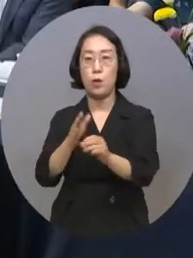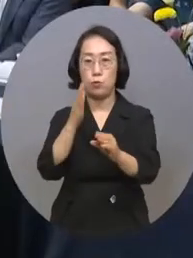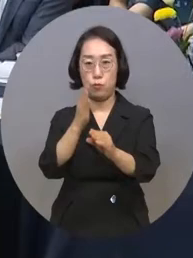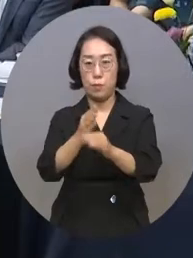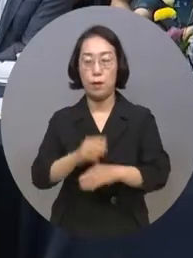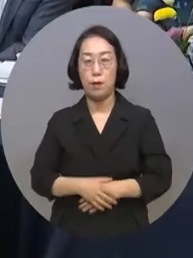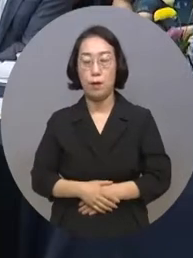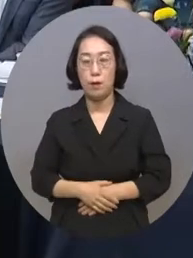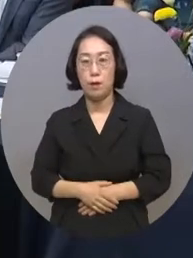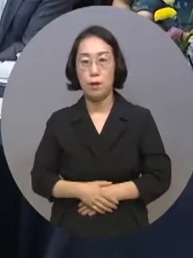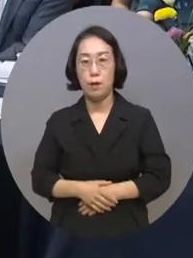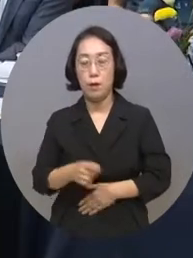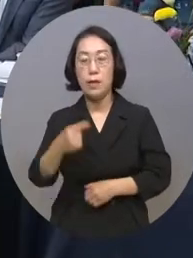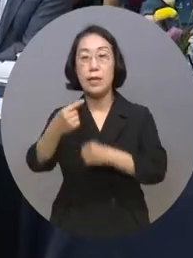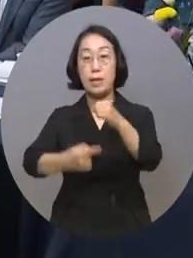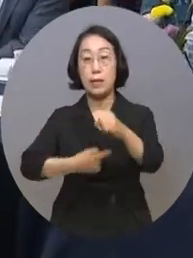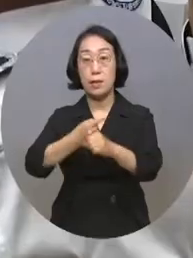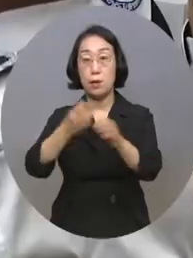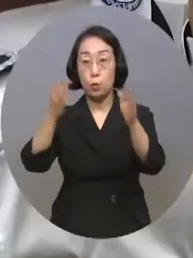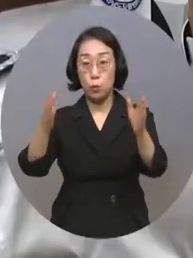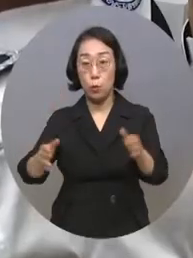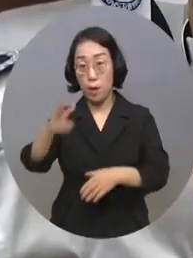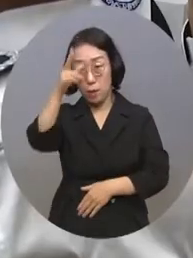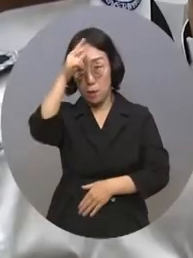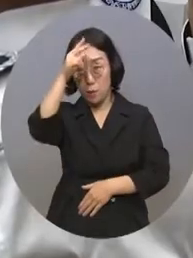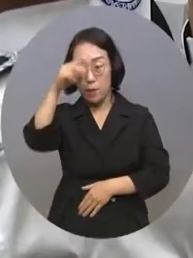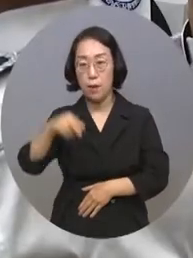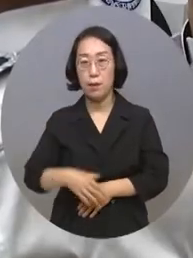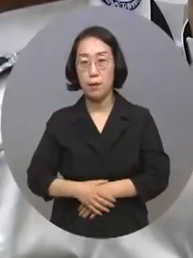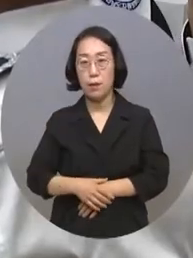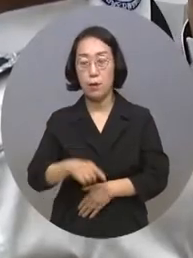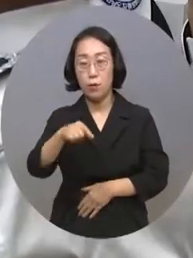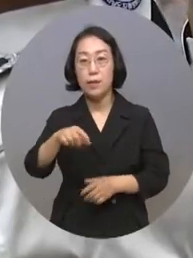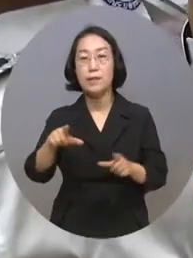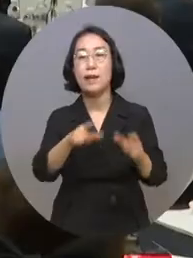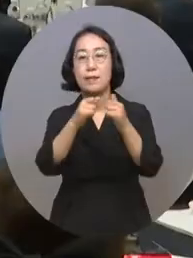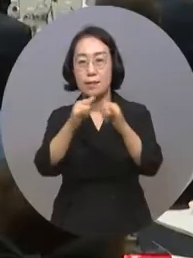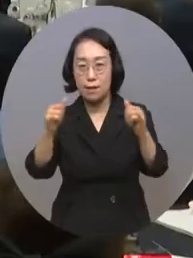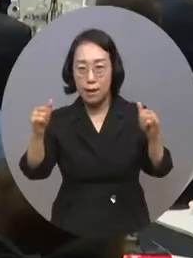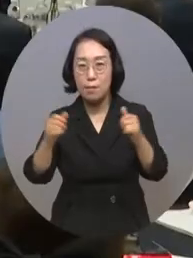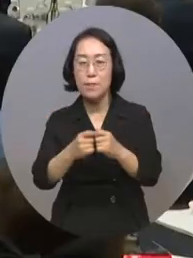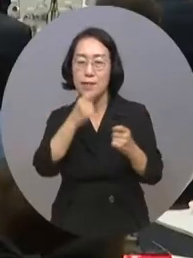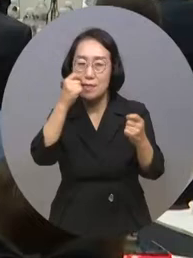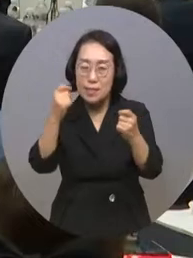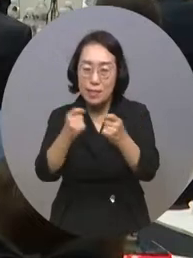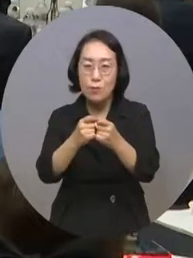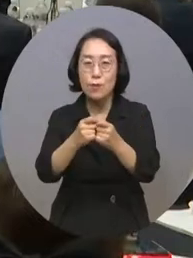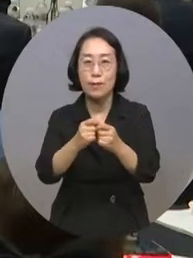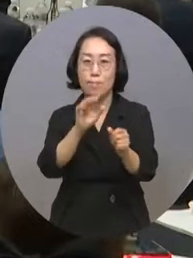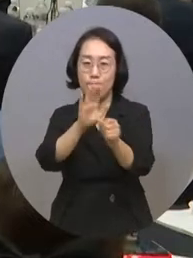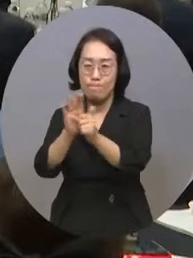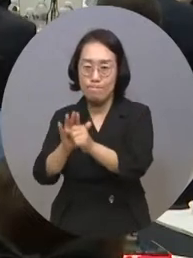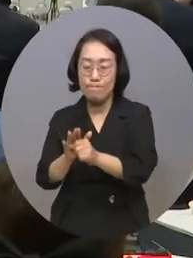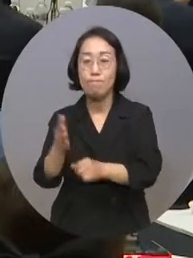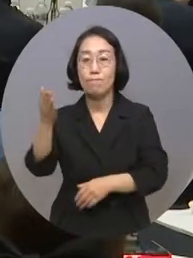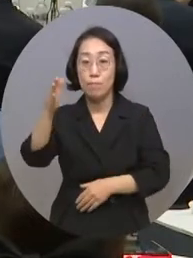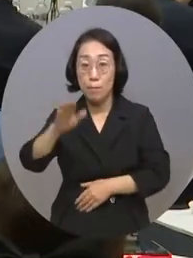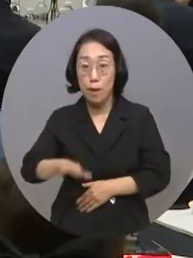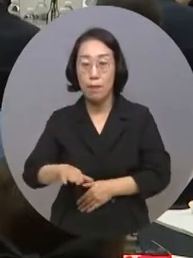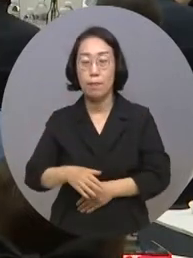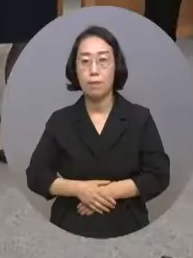좌측 경찰 제 시행 1년 만에 경찰은 국민의 안전을 지키는 보다 친숙한 모습으로 지역민에게 다 가고 있지만